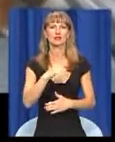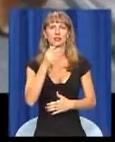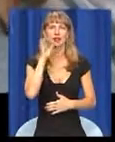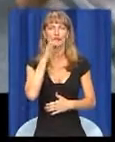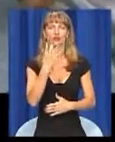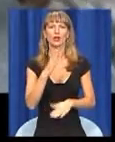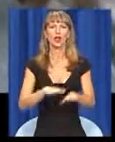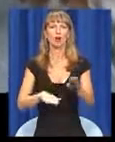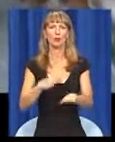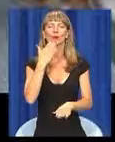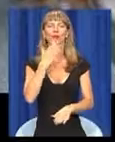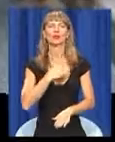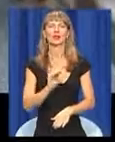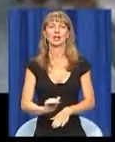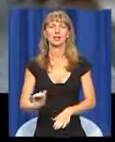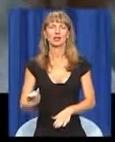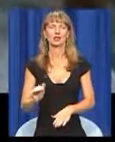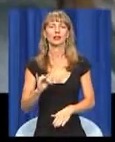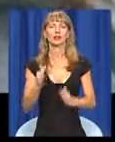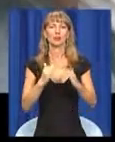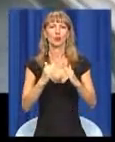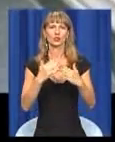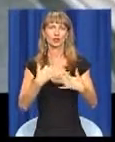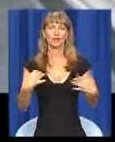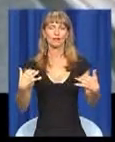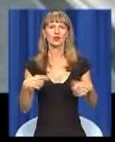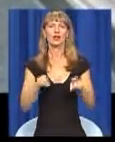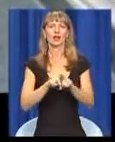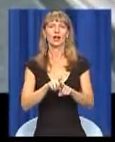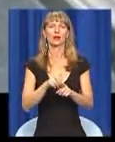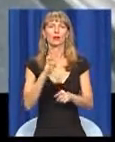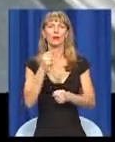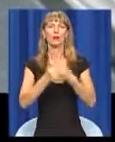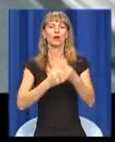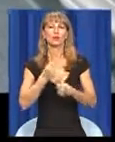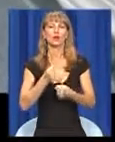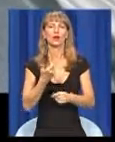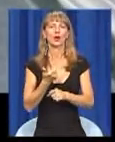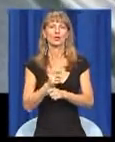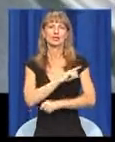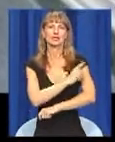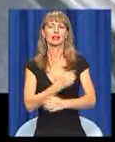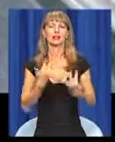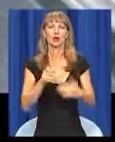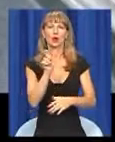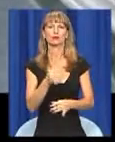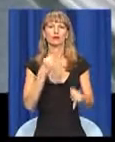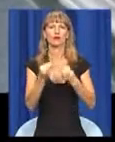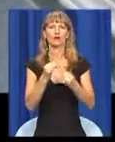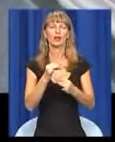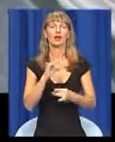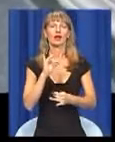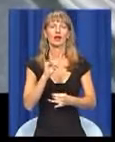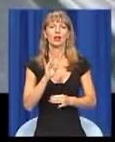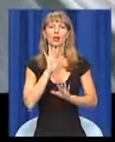серйозність, чотирилапі обожнюють дітей та домашніх тварин. Також боксери неймовірно сильно потребують людського спілкування і